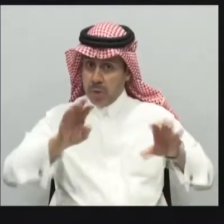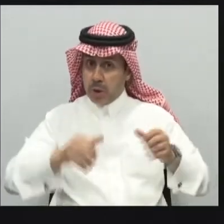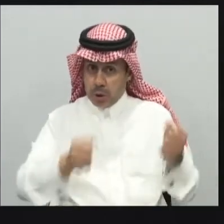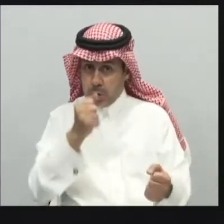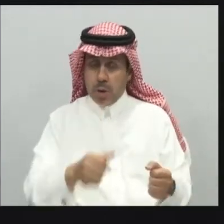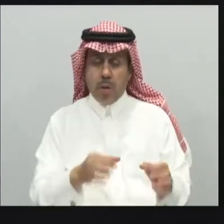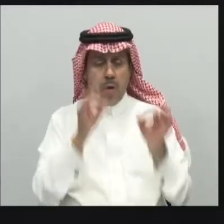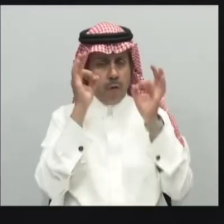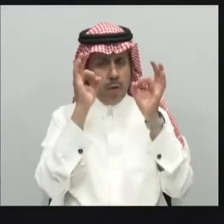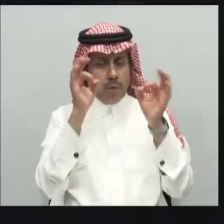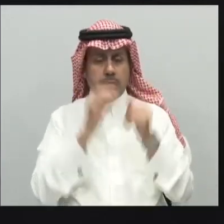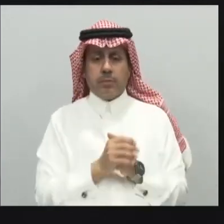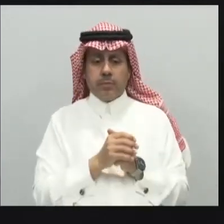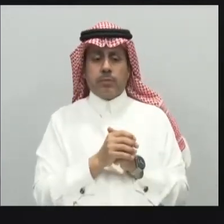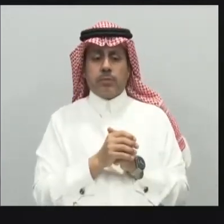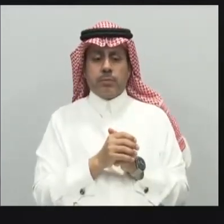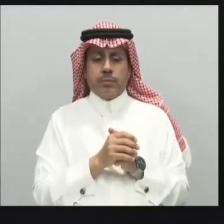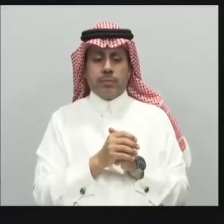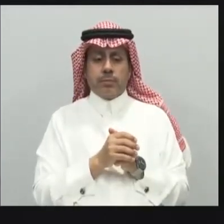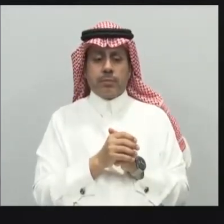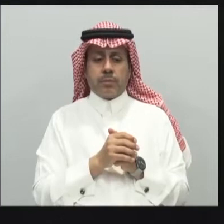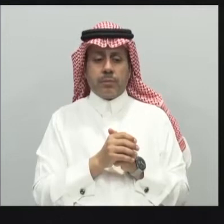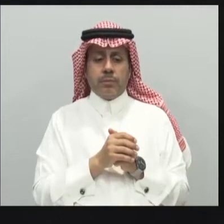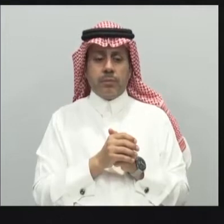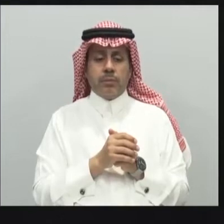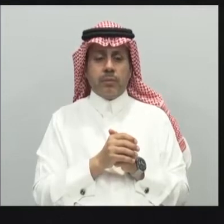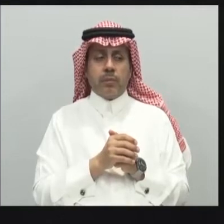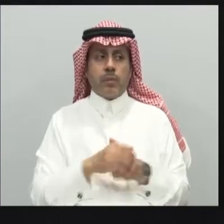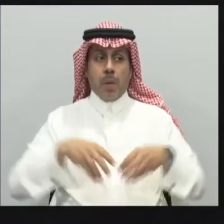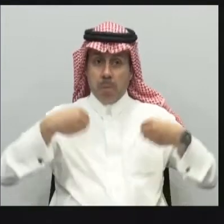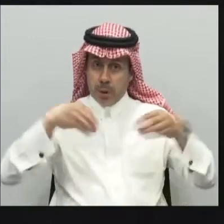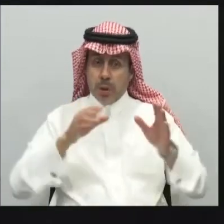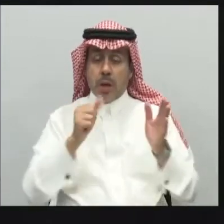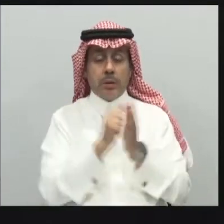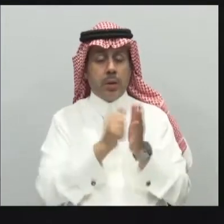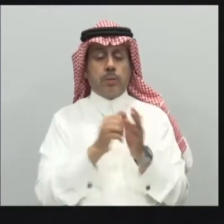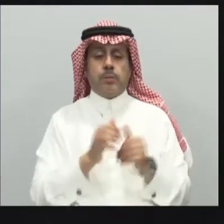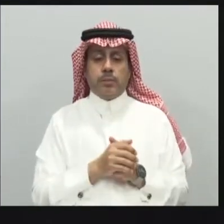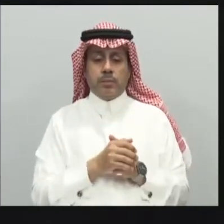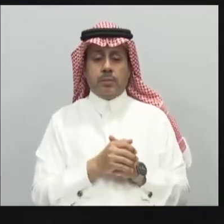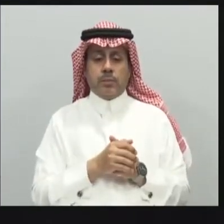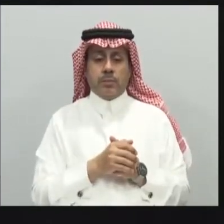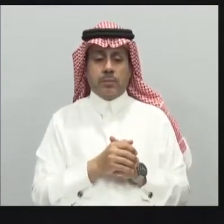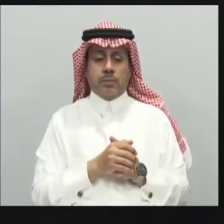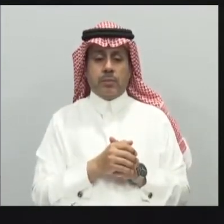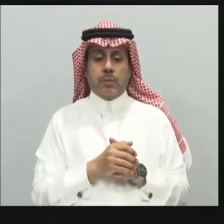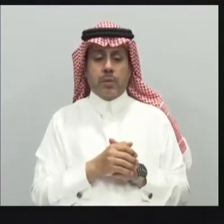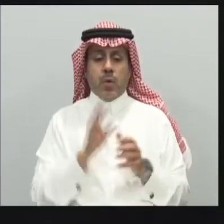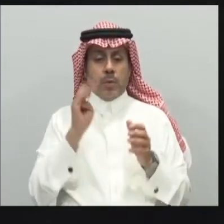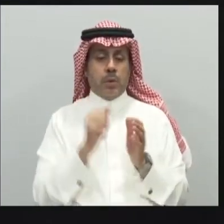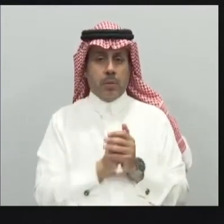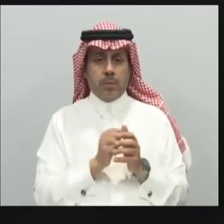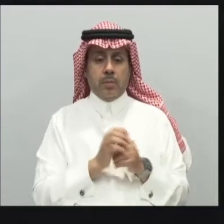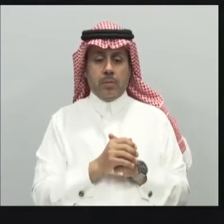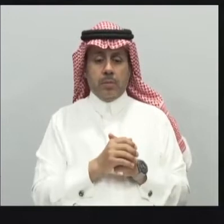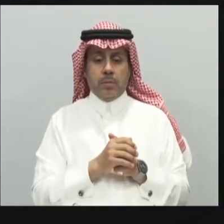على انها كومه حديد كما يقال او بعتك الدار على انها كم التراب مثلا